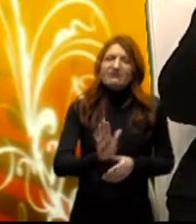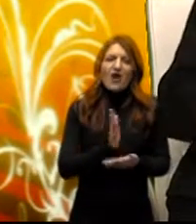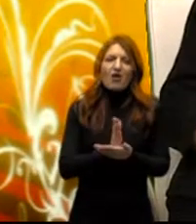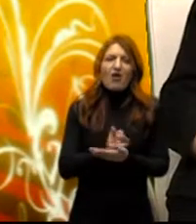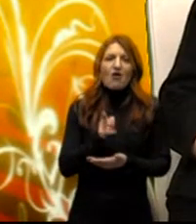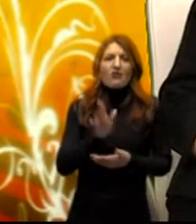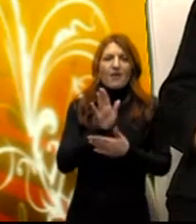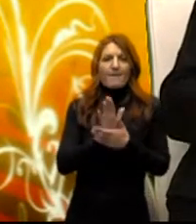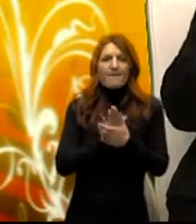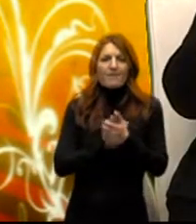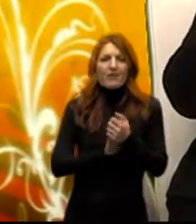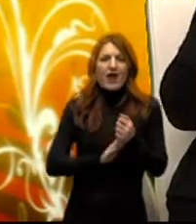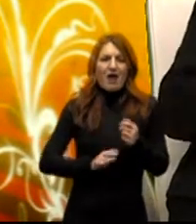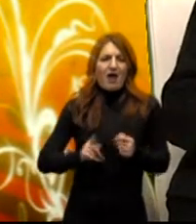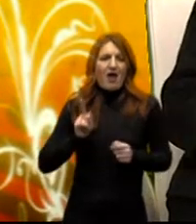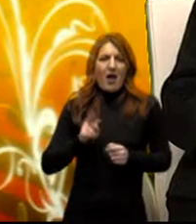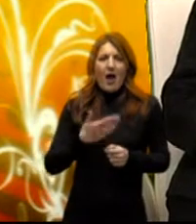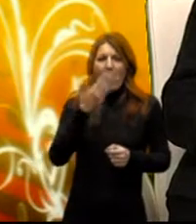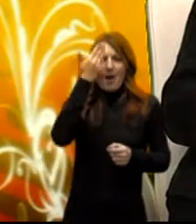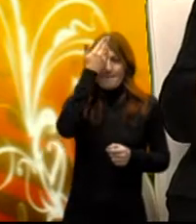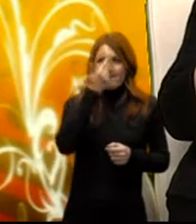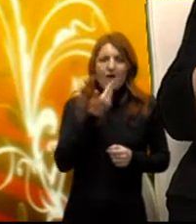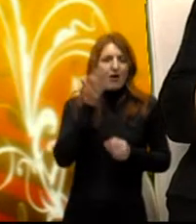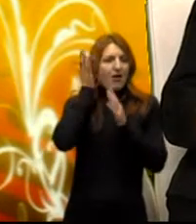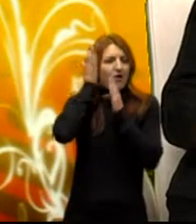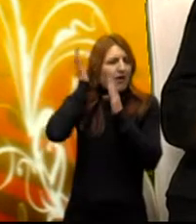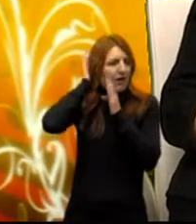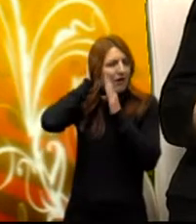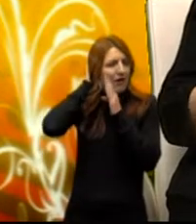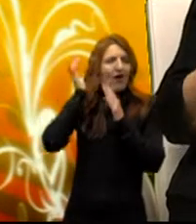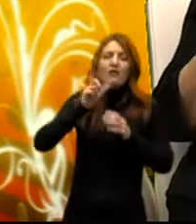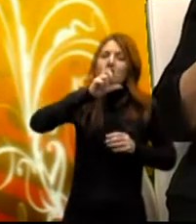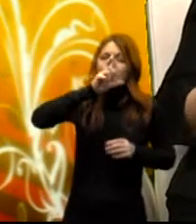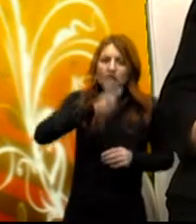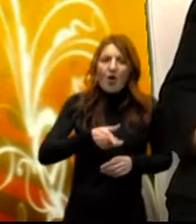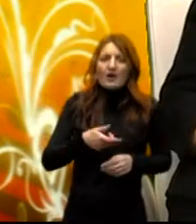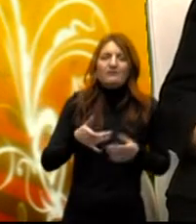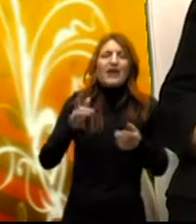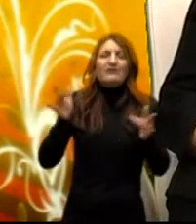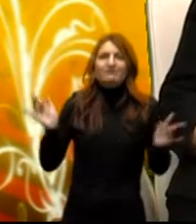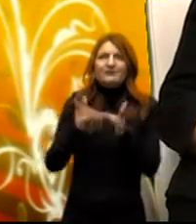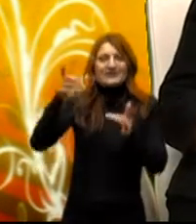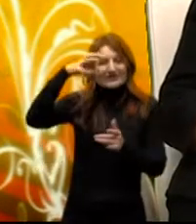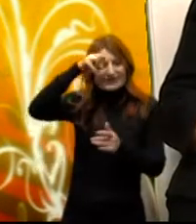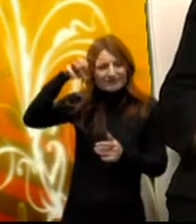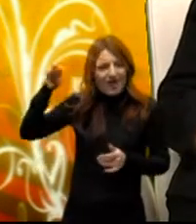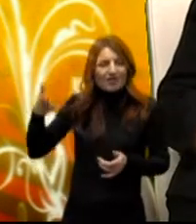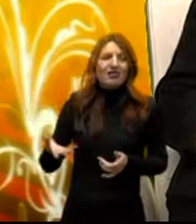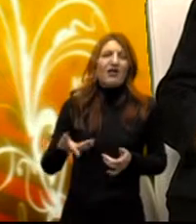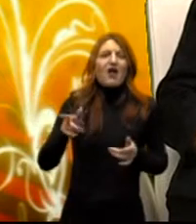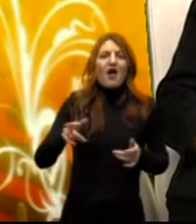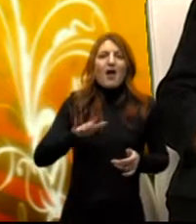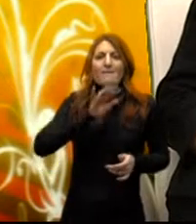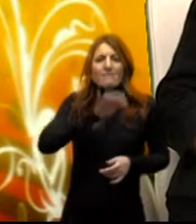sa hemikranijom, to je polovica glave boli, smeta svjetlo, povraćanje, traje